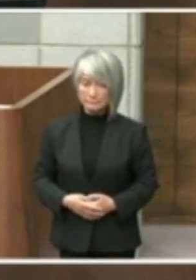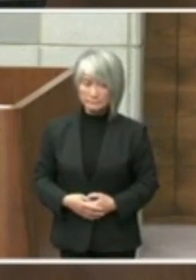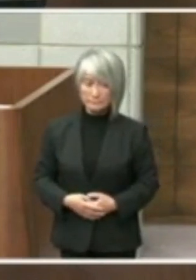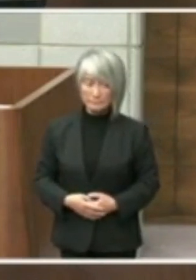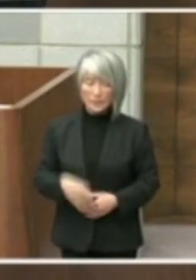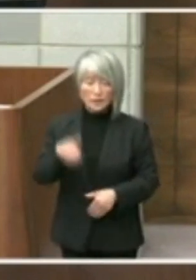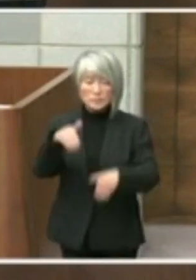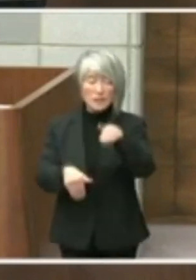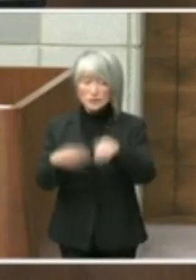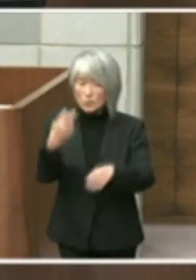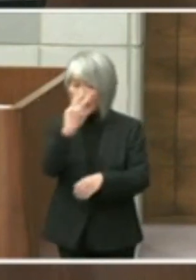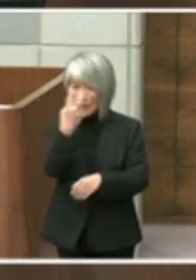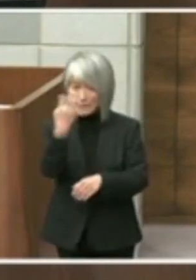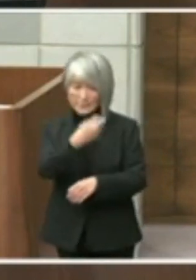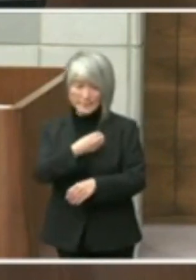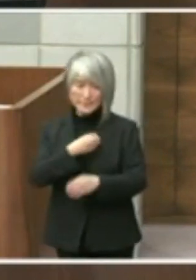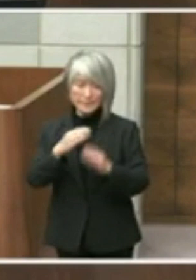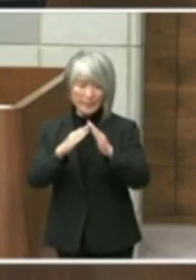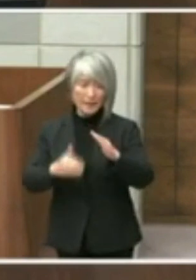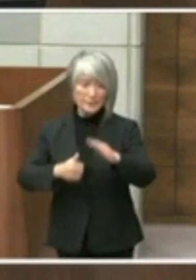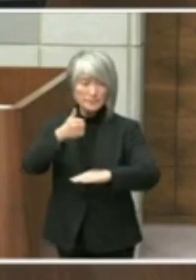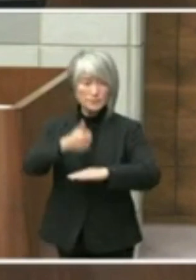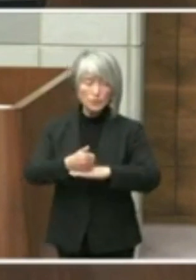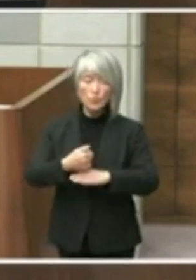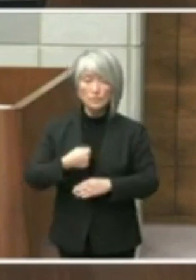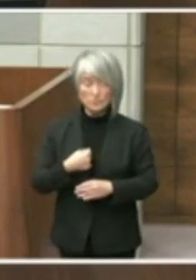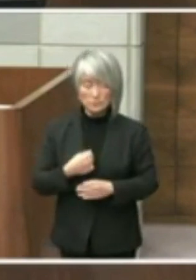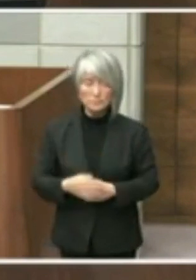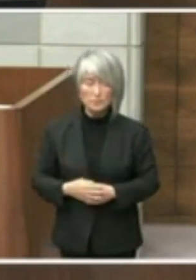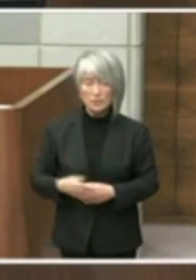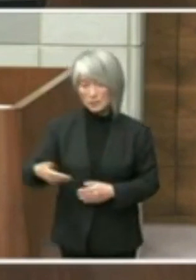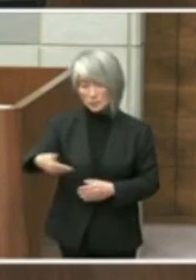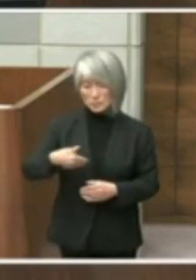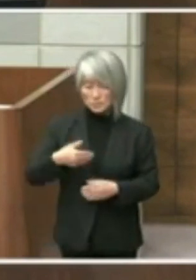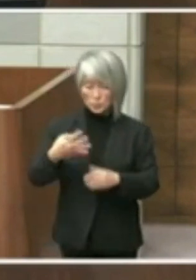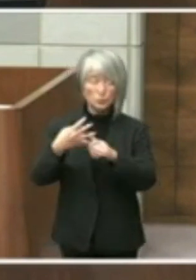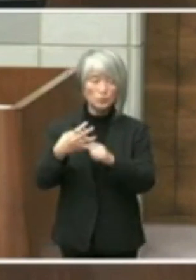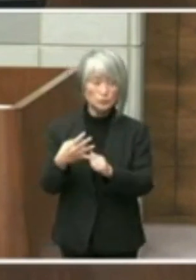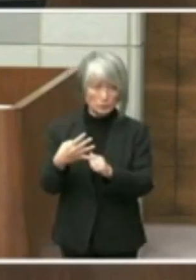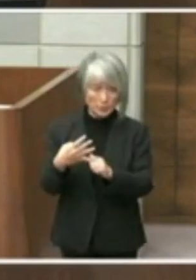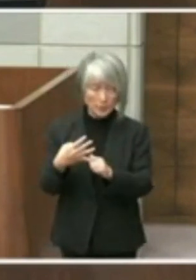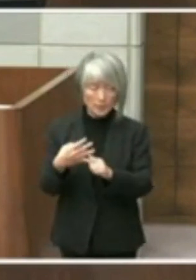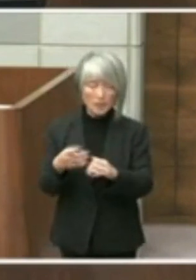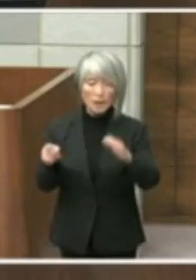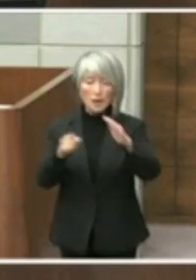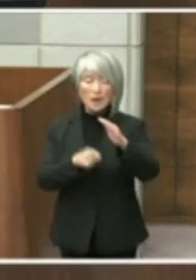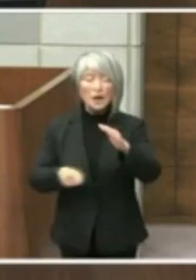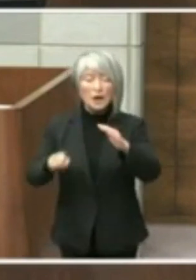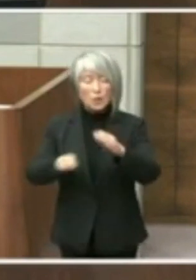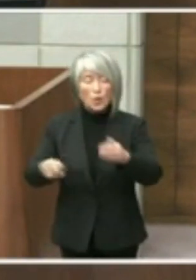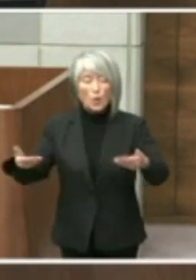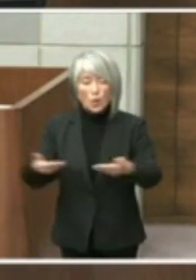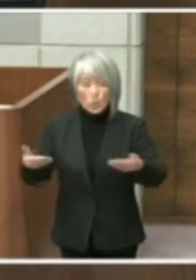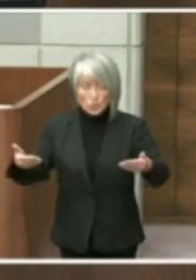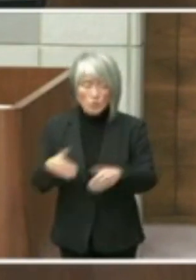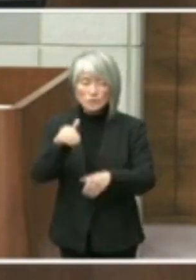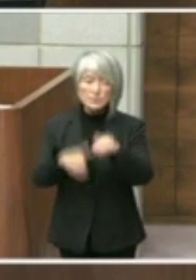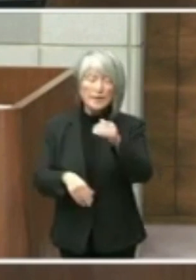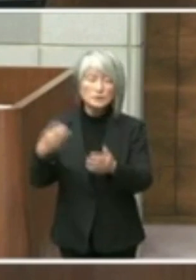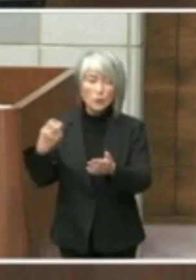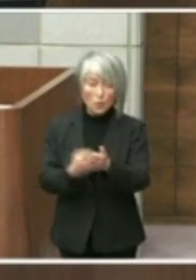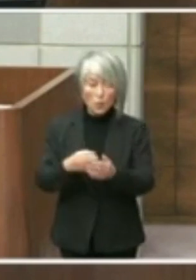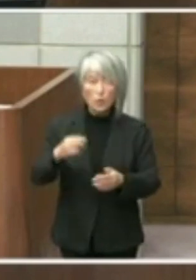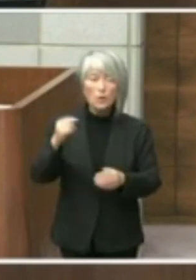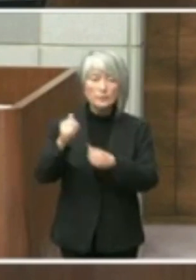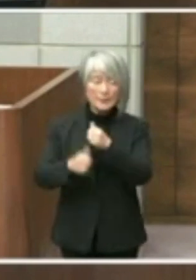選挙管理委員会委員長でございます。ご質問の4項目目、公職選挙法第178条につきま